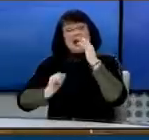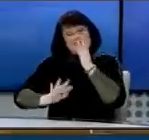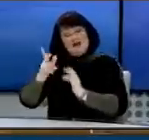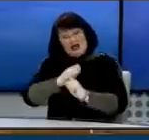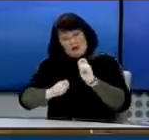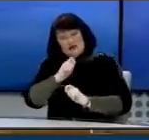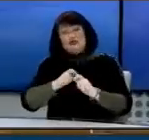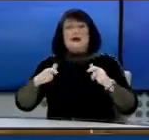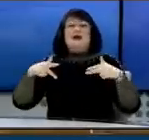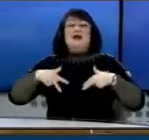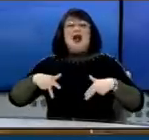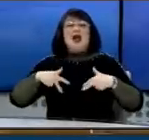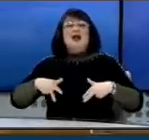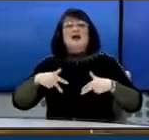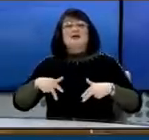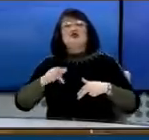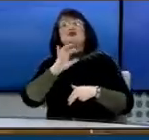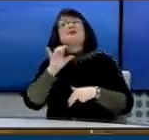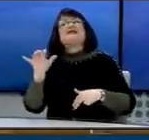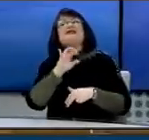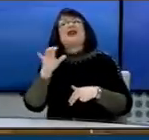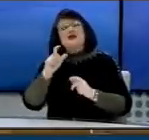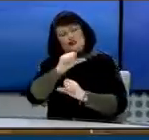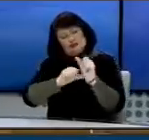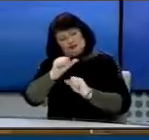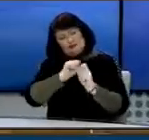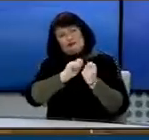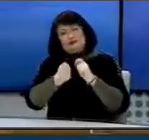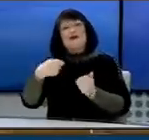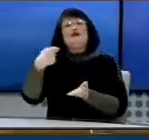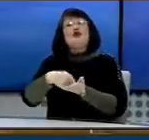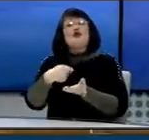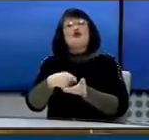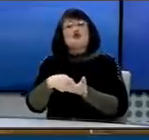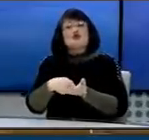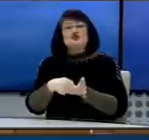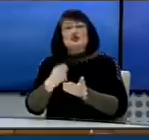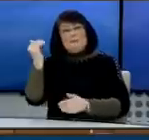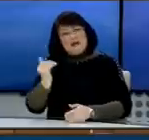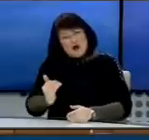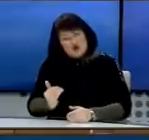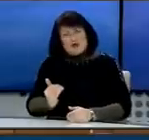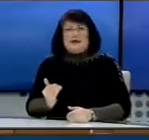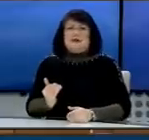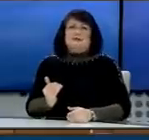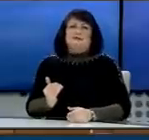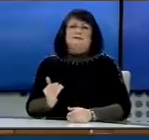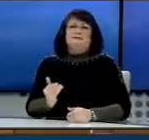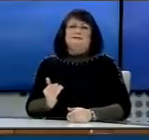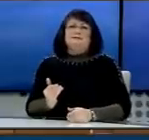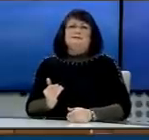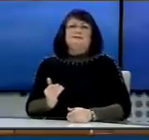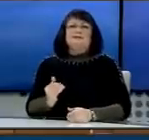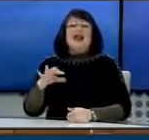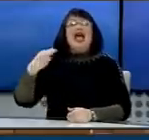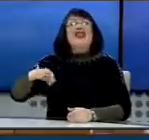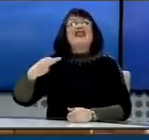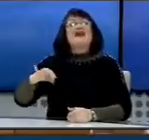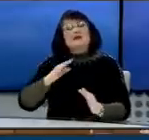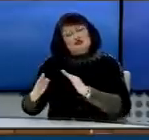αναβαθμίζονται, με το κράτος να ψηφιοποιείται, με τους φόρους να μειώνονται και με τους πιο αδύναμους